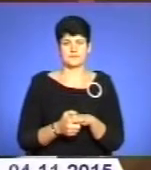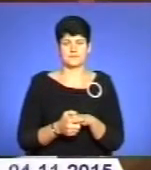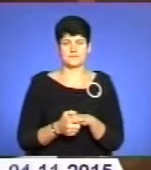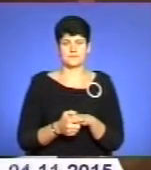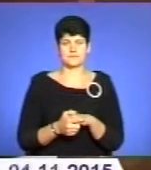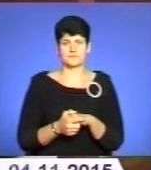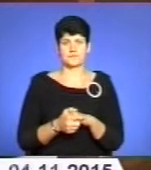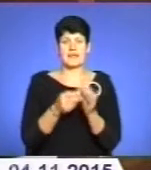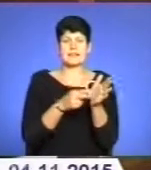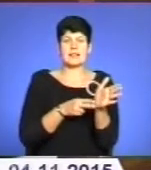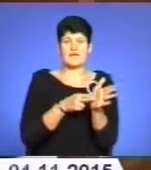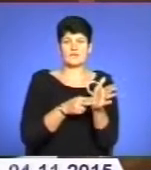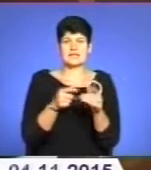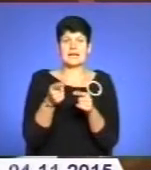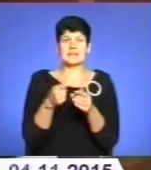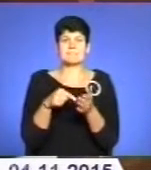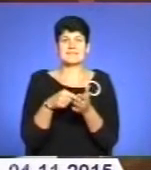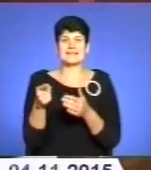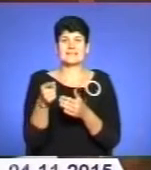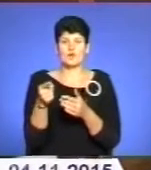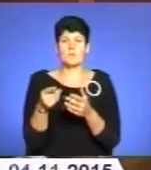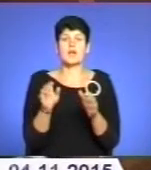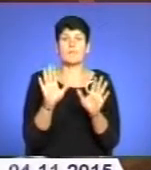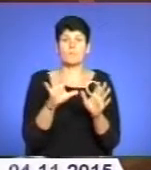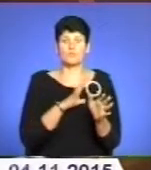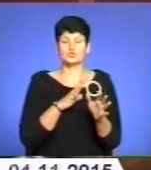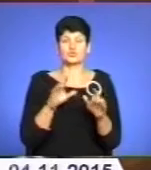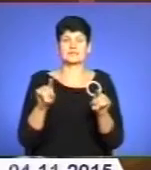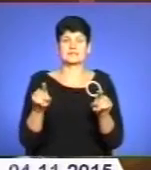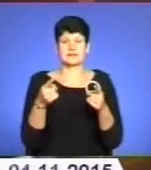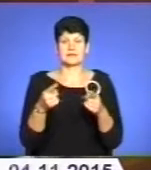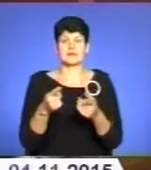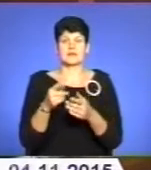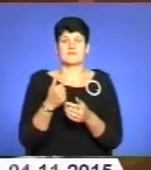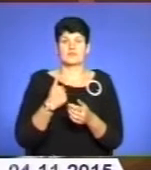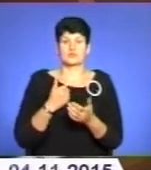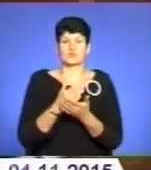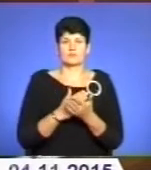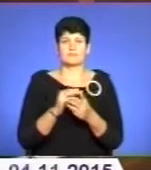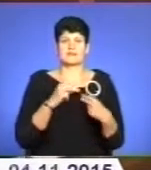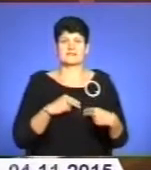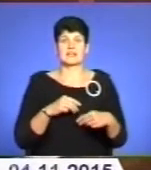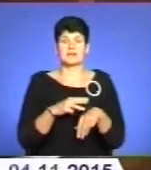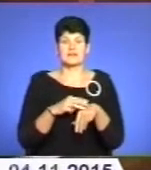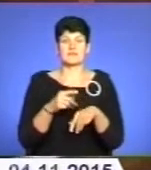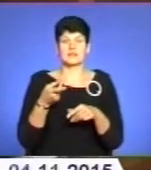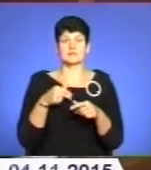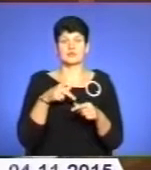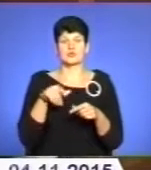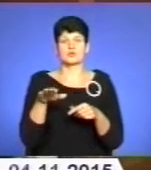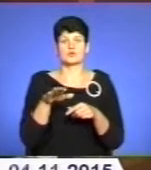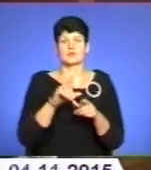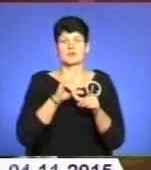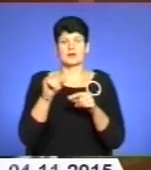На залізничному вокзалі міста Тернополя було затримано військовослужбовця працівниками міліції. Даний військовослужбовець направлявся з зони